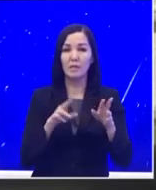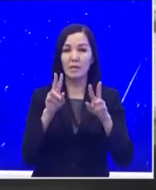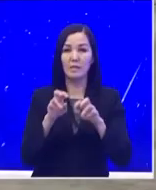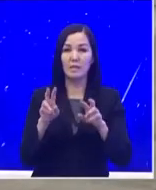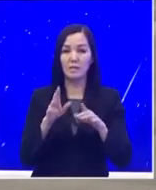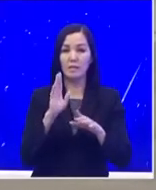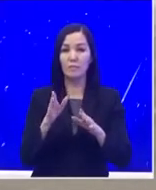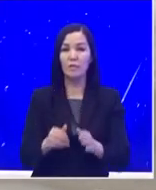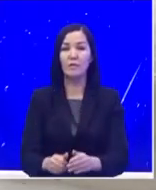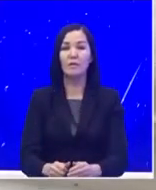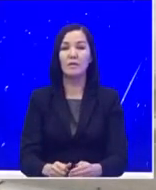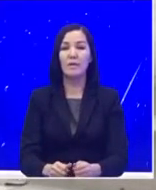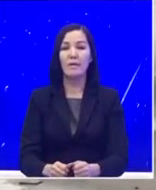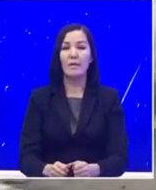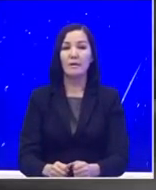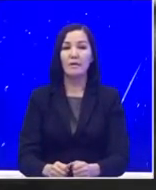екен.